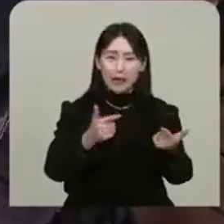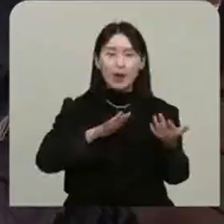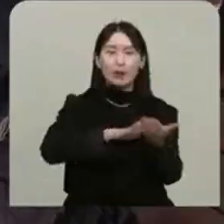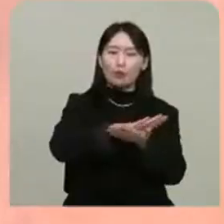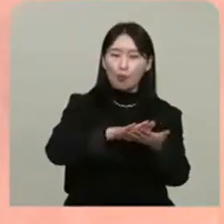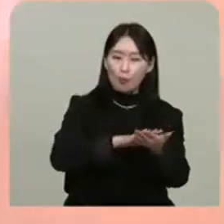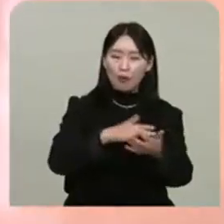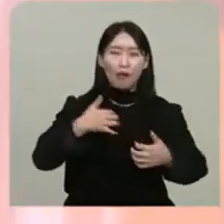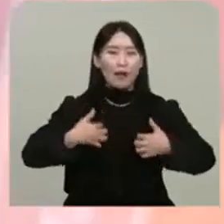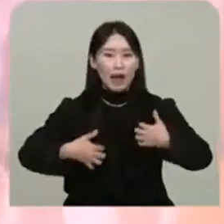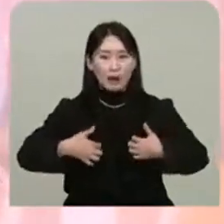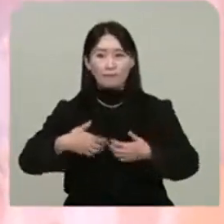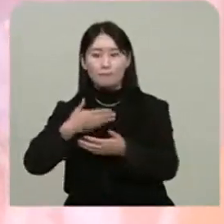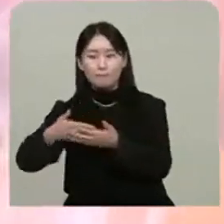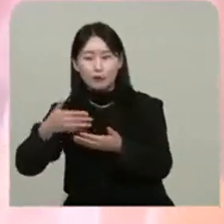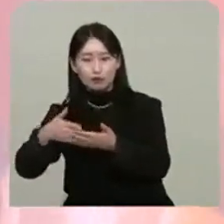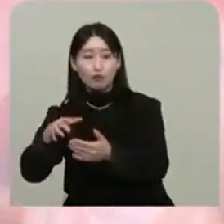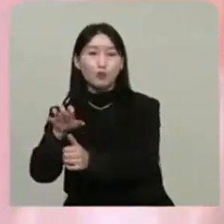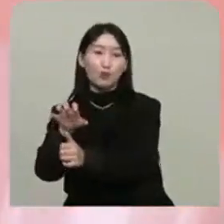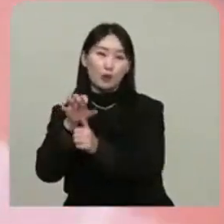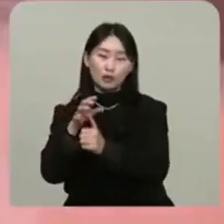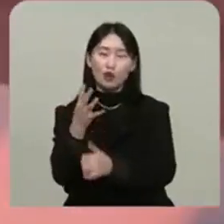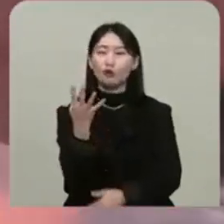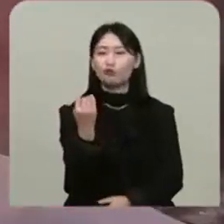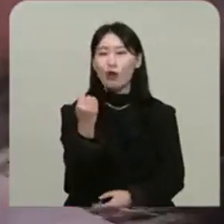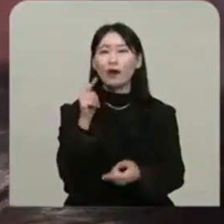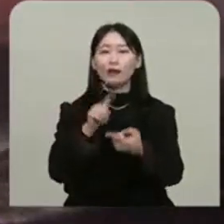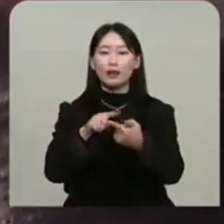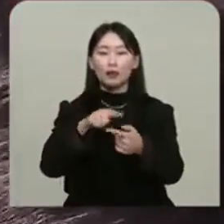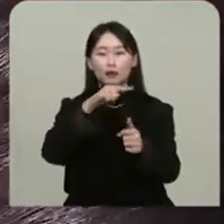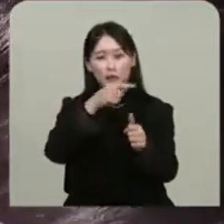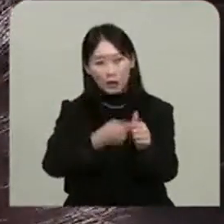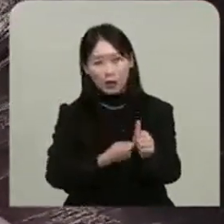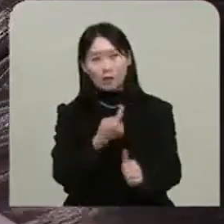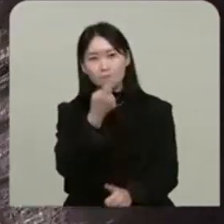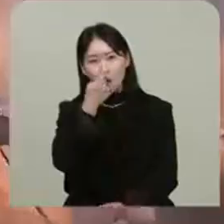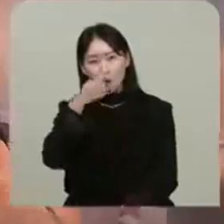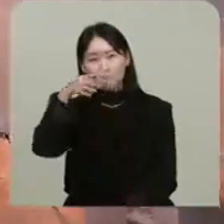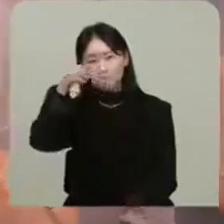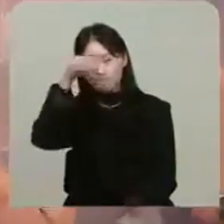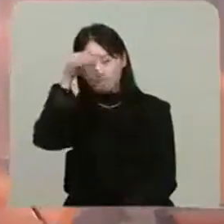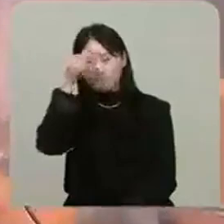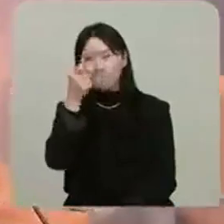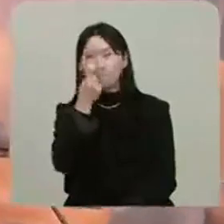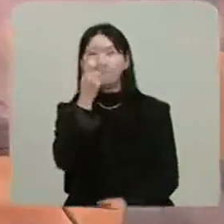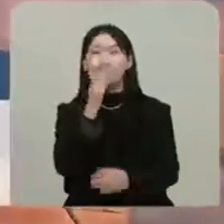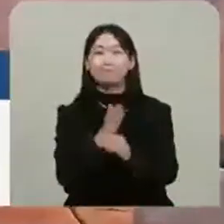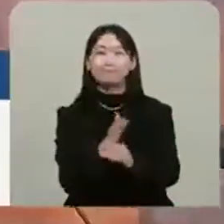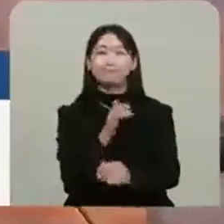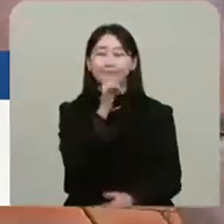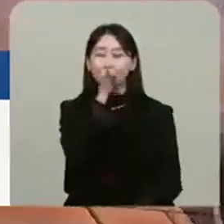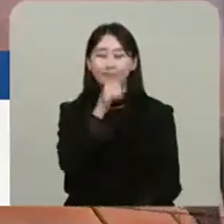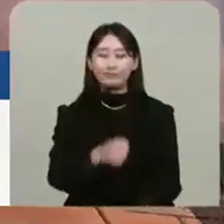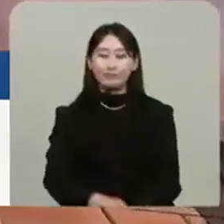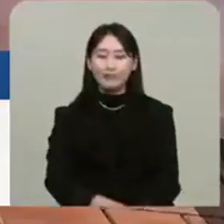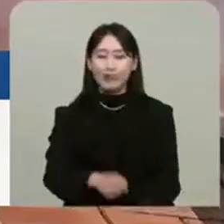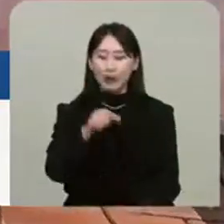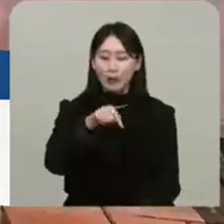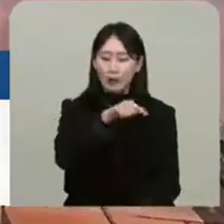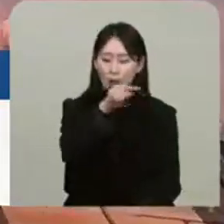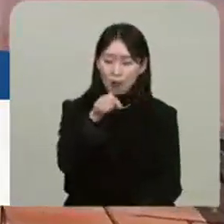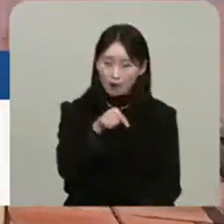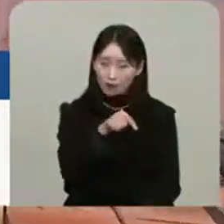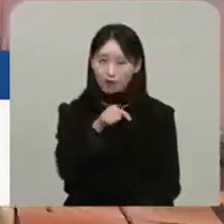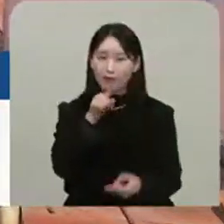등 다양한 활동을 즐기며 수학의 원리를 자연스레 깨닫습니다. 원과 타원의 넓이를